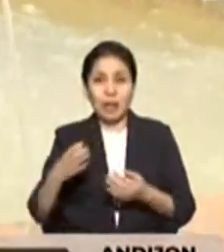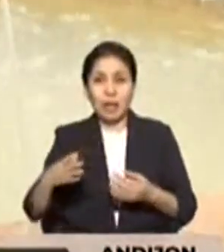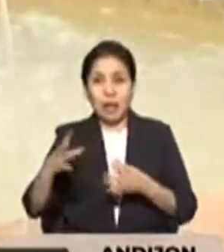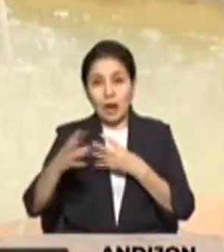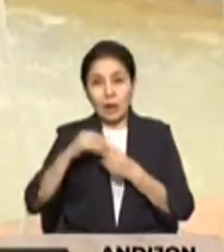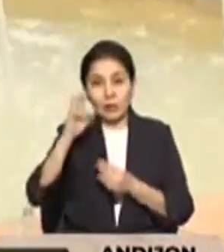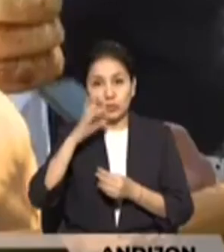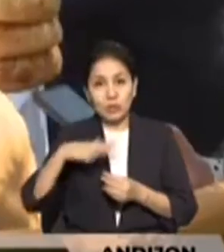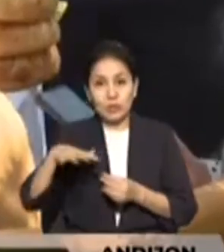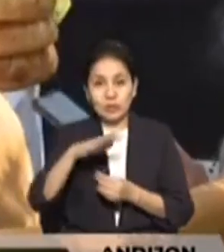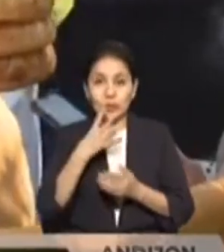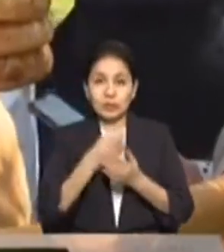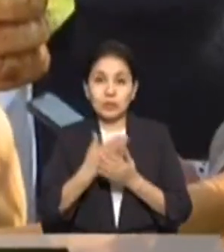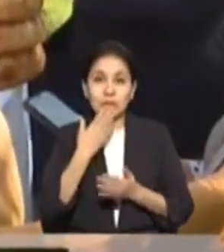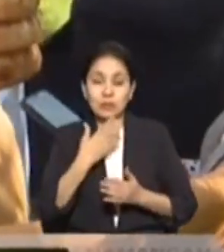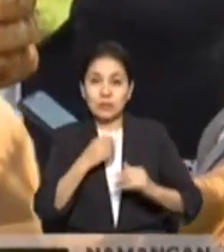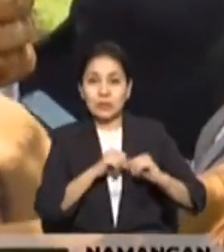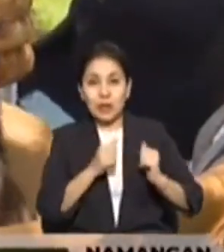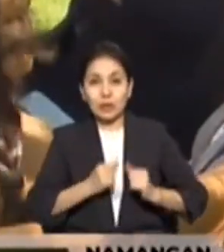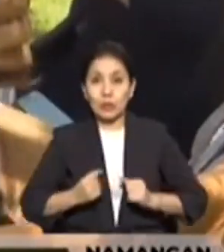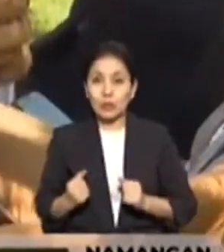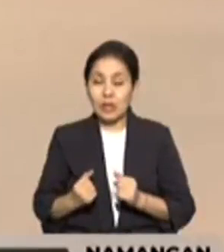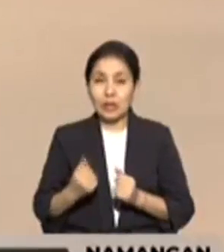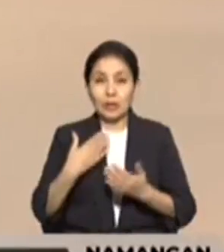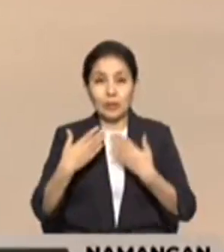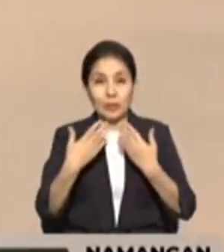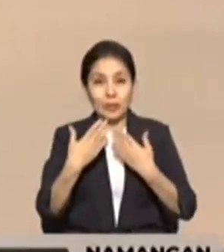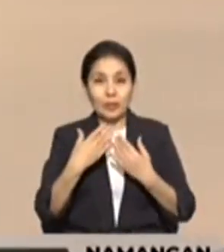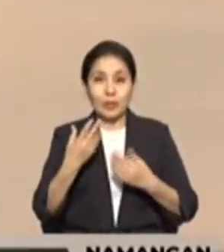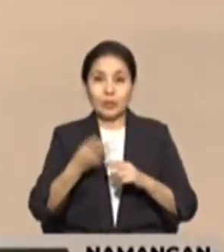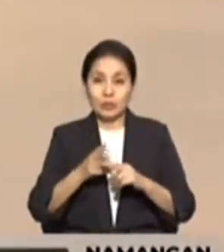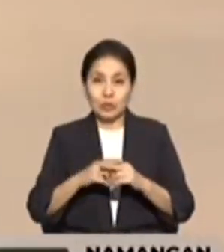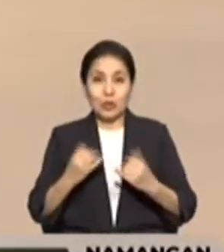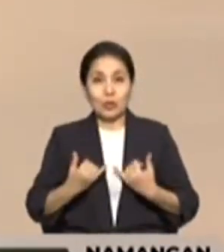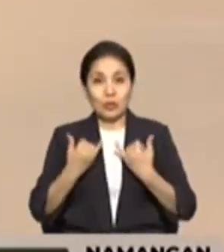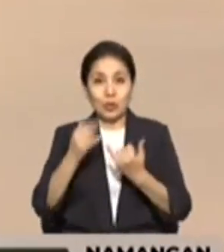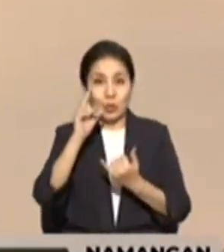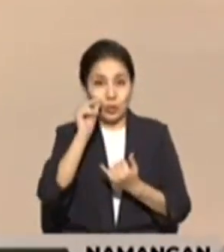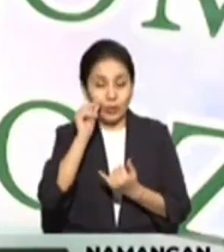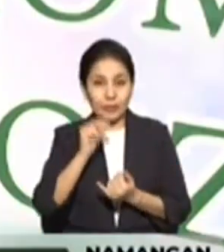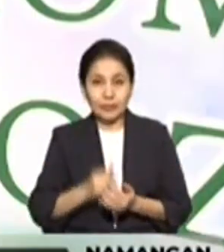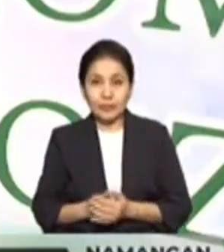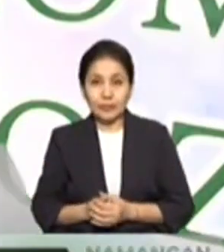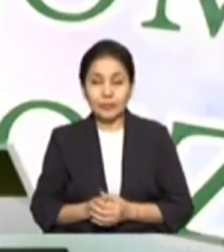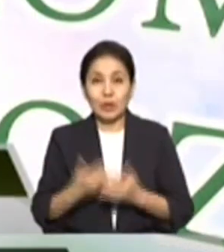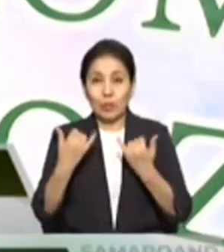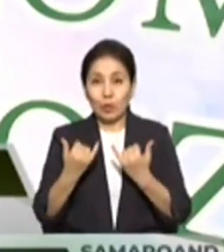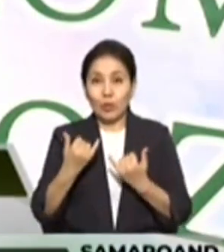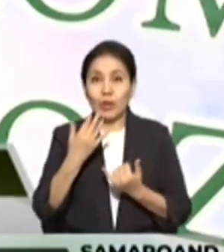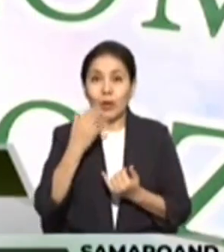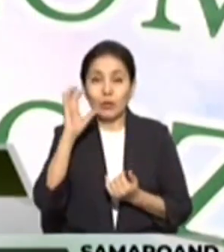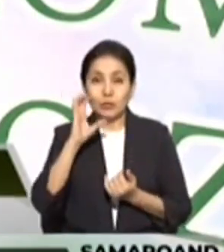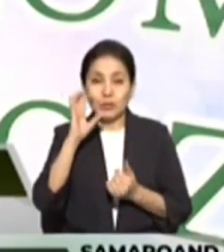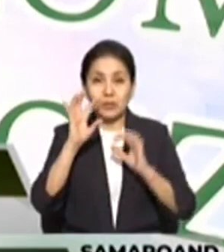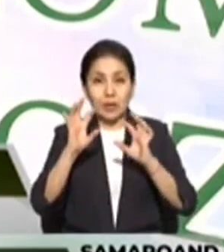hamyurtlarimiz sevinchini yaqinlari, do'stu birodarlari bilan baham ko'radigan qutlug' kun ekanligi qayd etildi. Mana bugun milliy